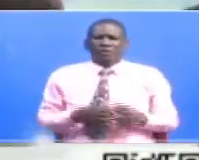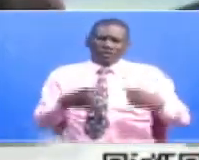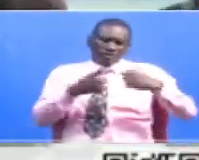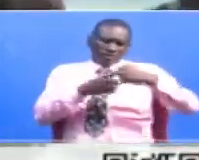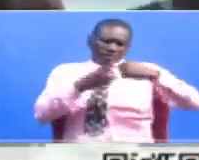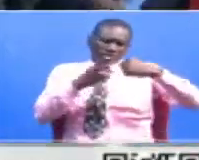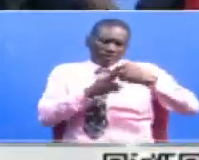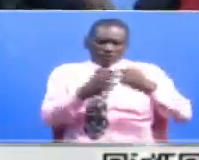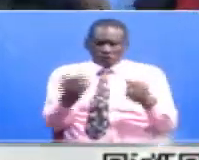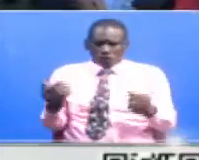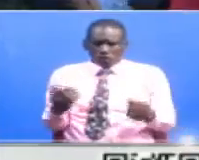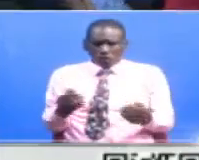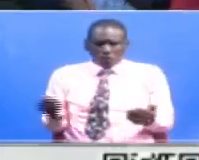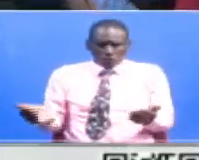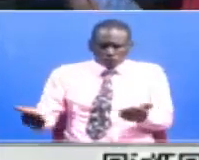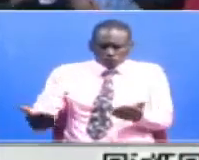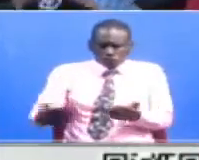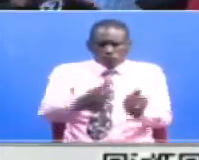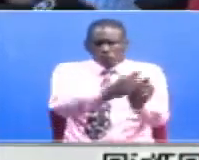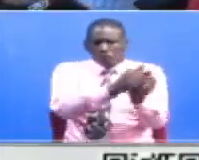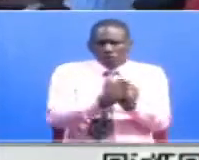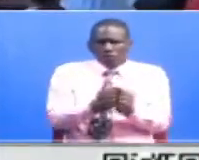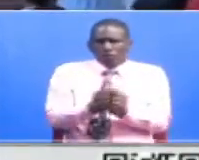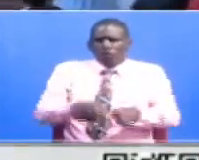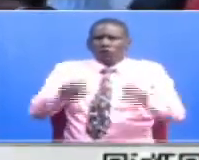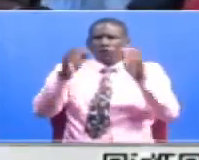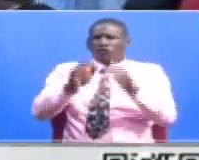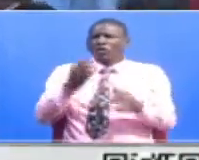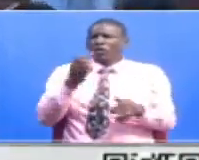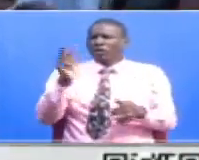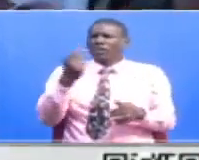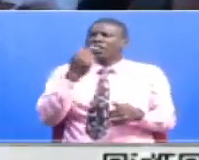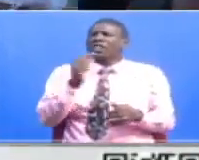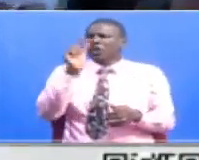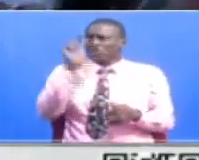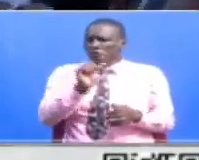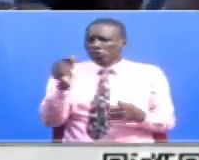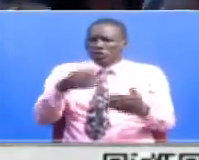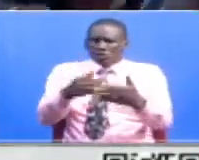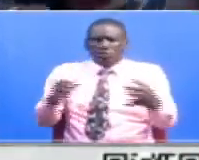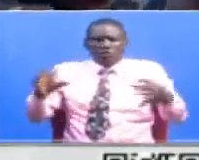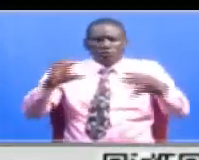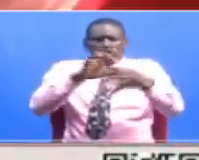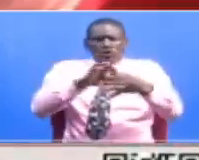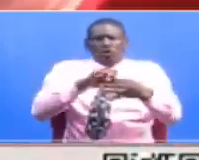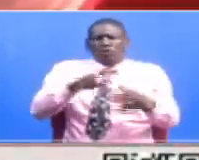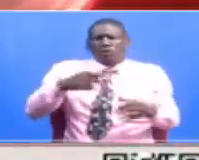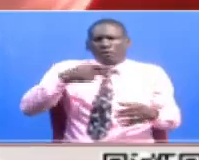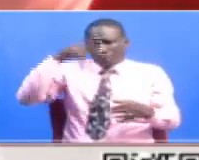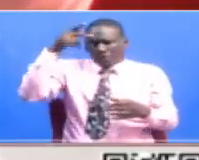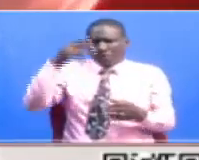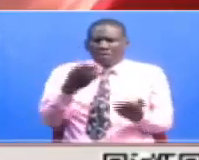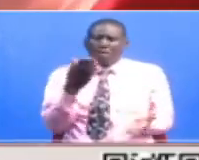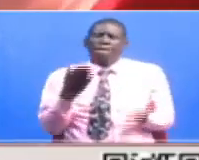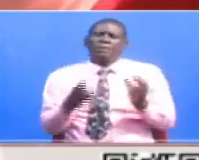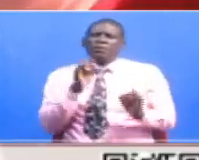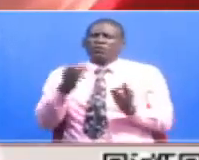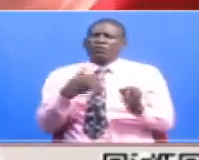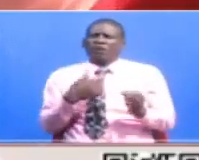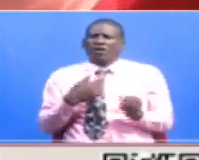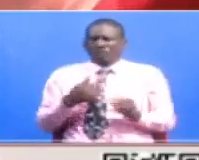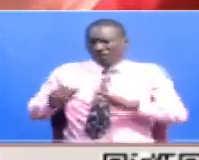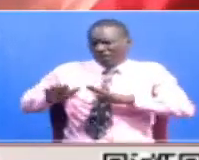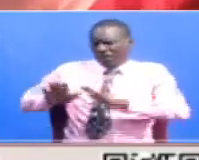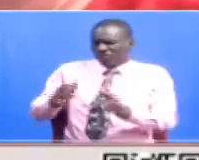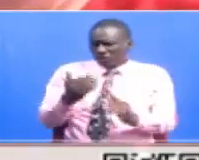67 walikusanywa na maafisa wa shirika la Msalaba Mwekundu kabla ya kuunganishwa na jamaa zao. Maybe if you have left them with